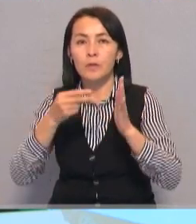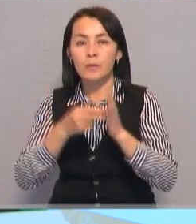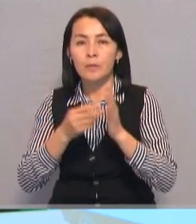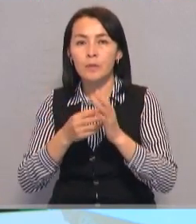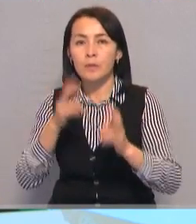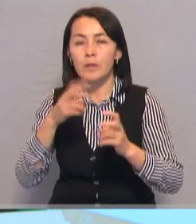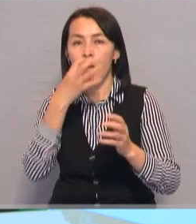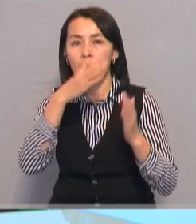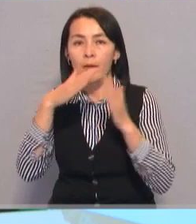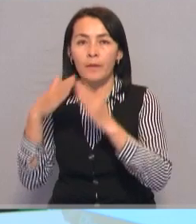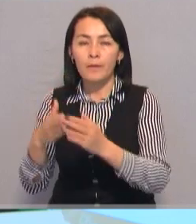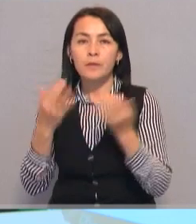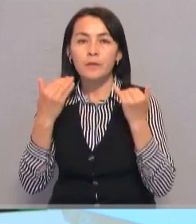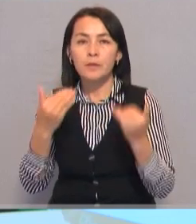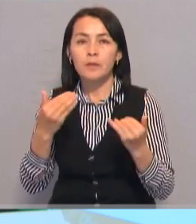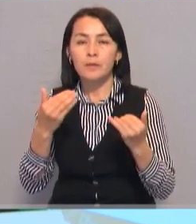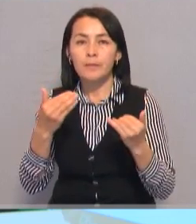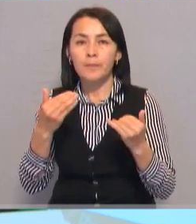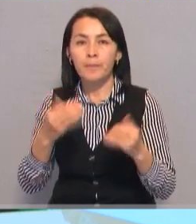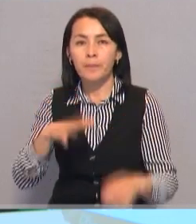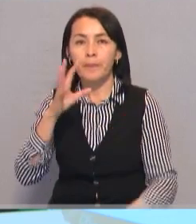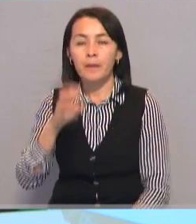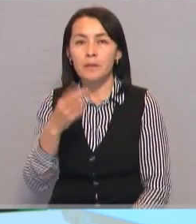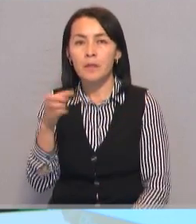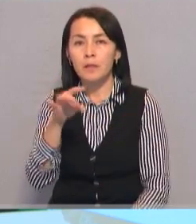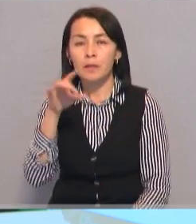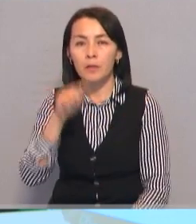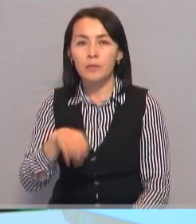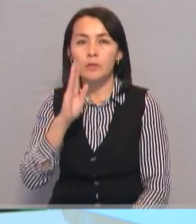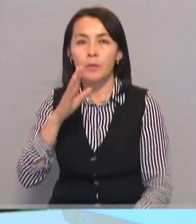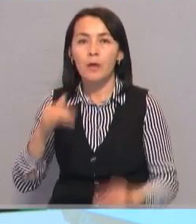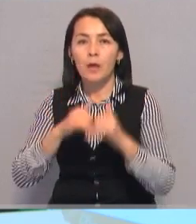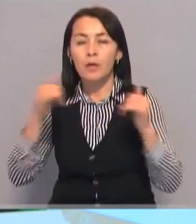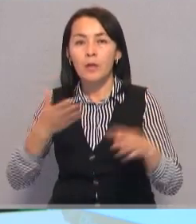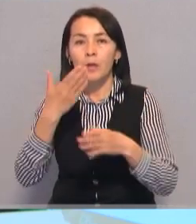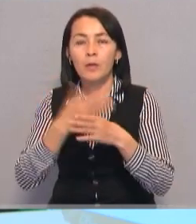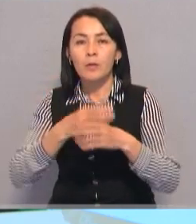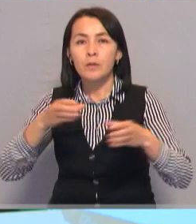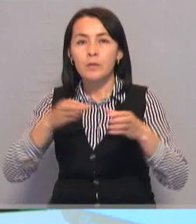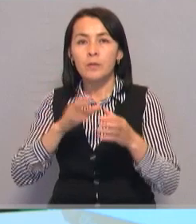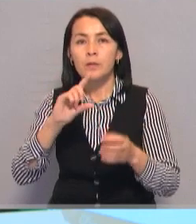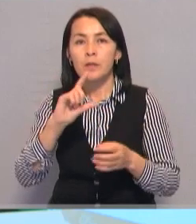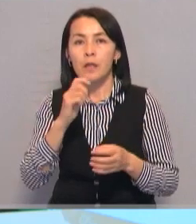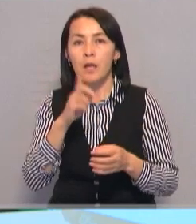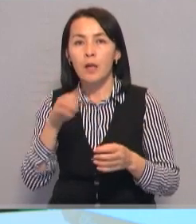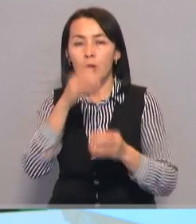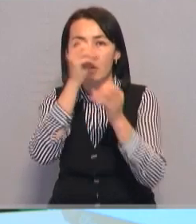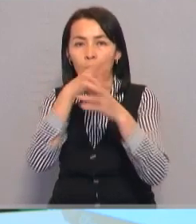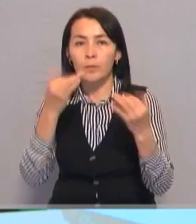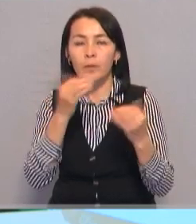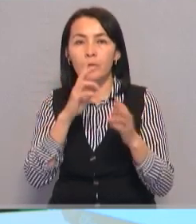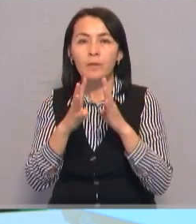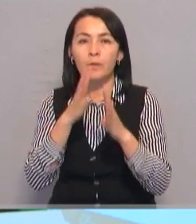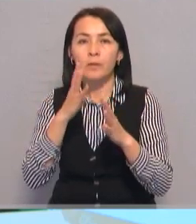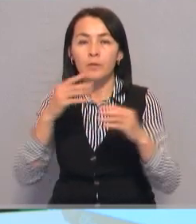промышленных теплиц, расположенных на территории 500 гектаров, будет реализован при поддержке компании «Экокультура». В первую очередь